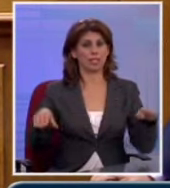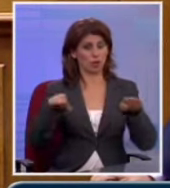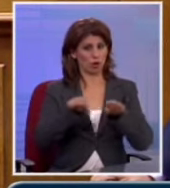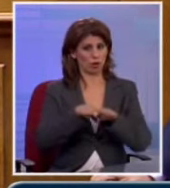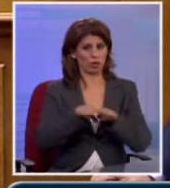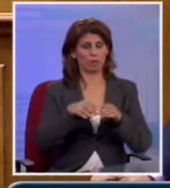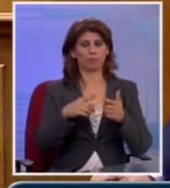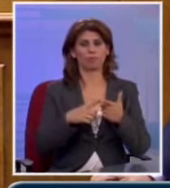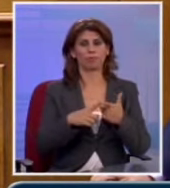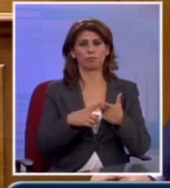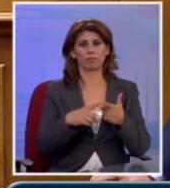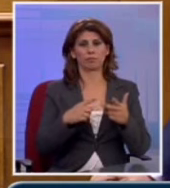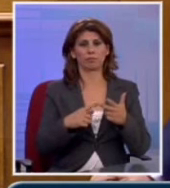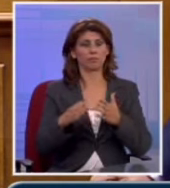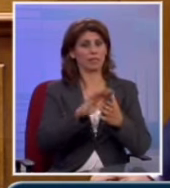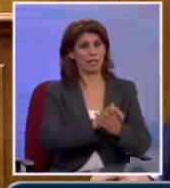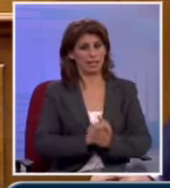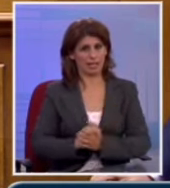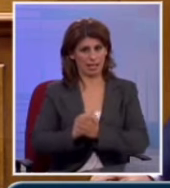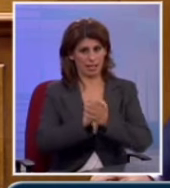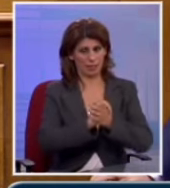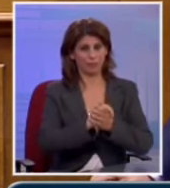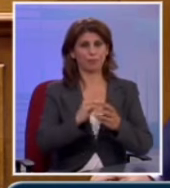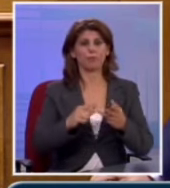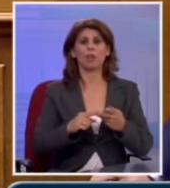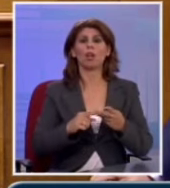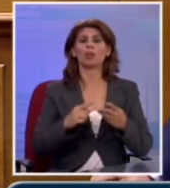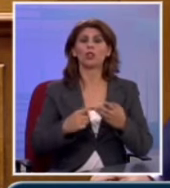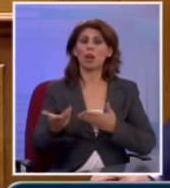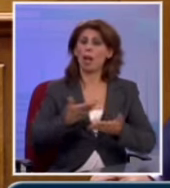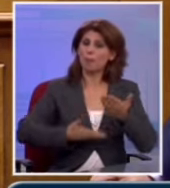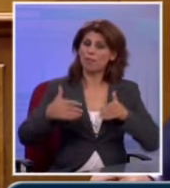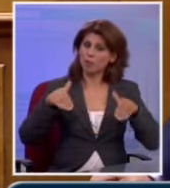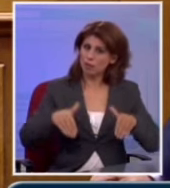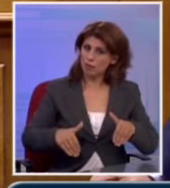ισότητα, την αλληλεγγύη, τον αμοιβαίο σεβασμό,